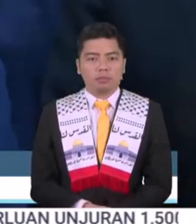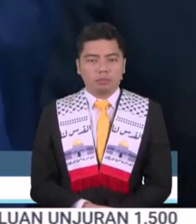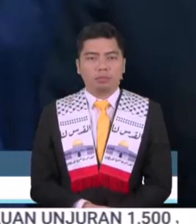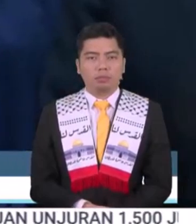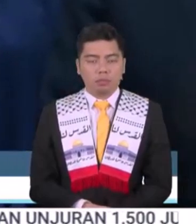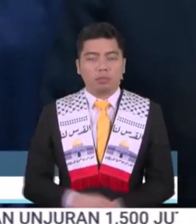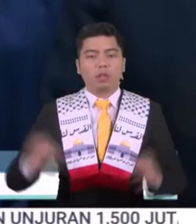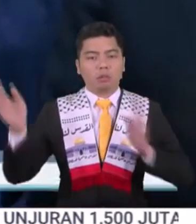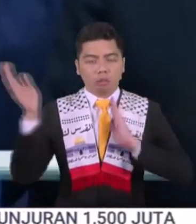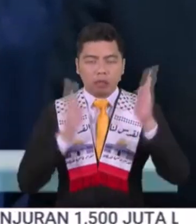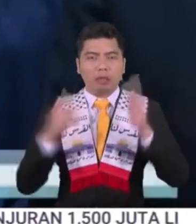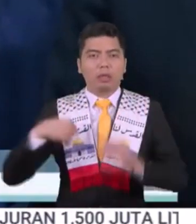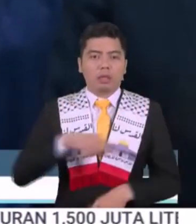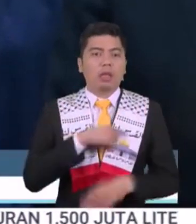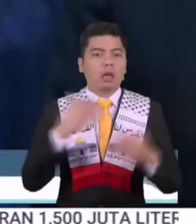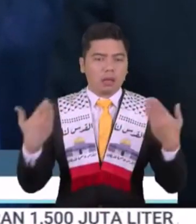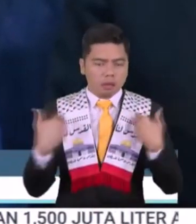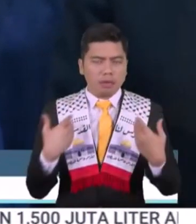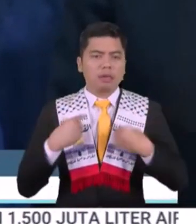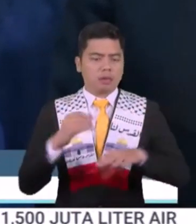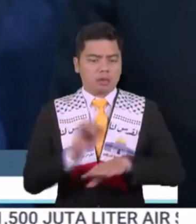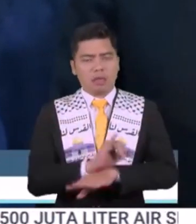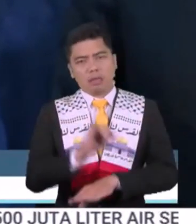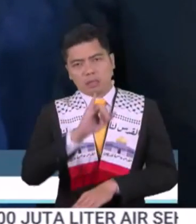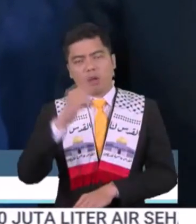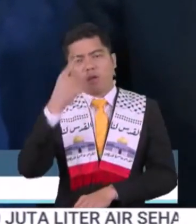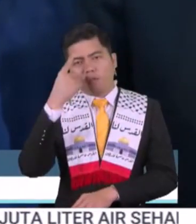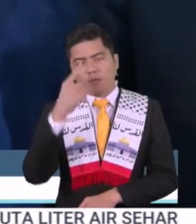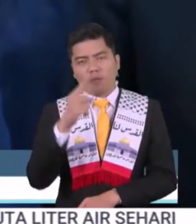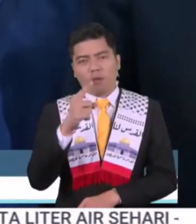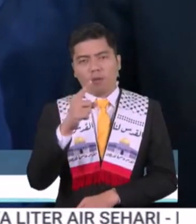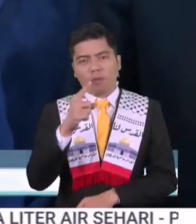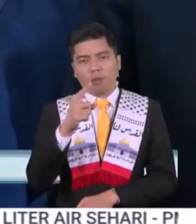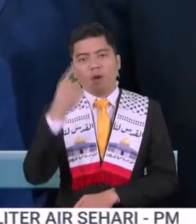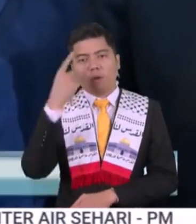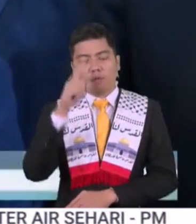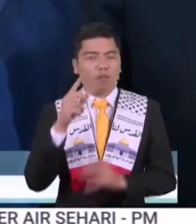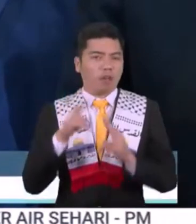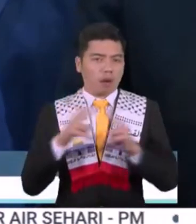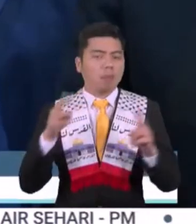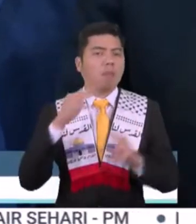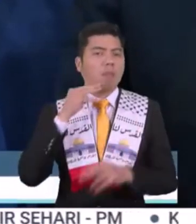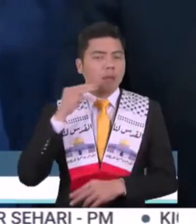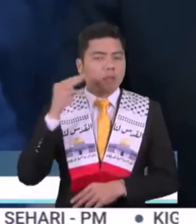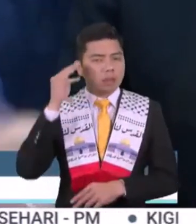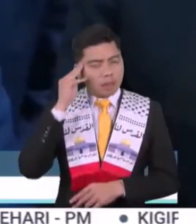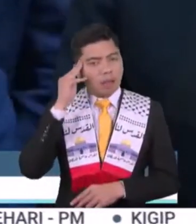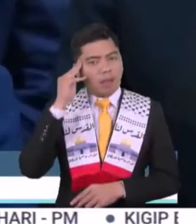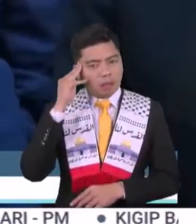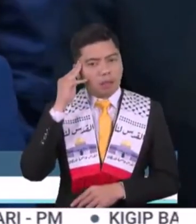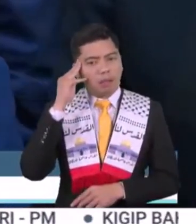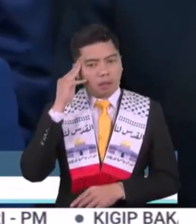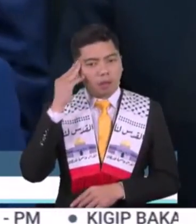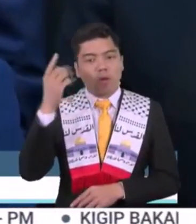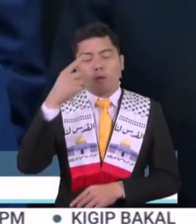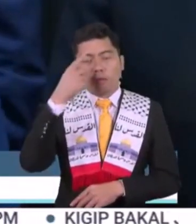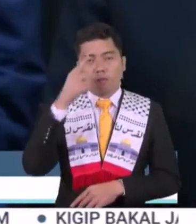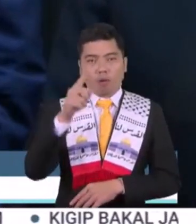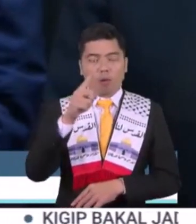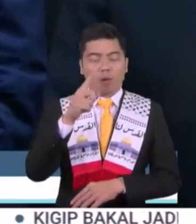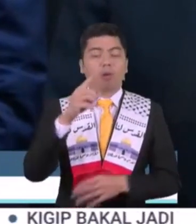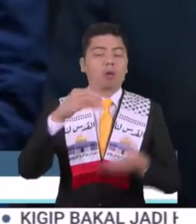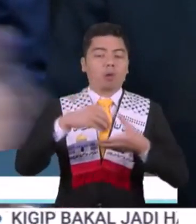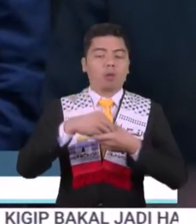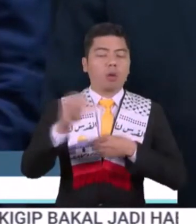Dan Malaysia ini sekarang kita ada industri yang amat matang untuk downstream, untuk kokoh.